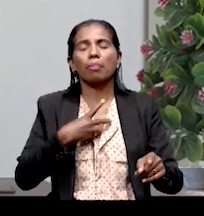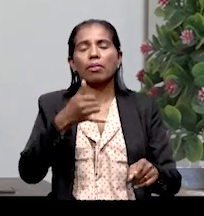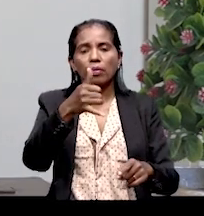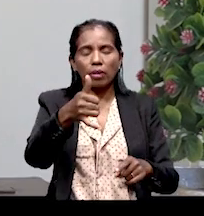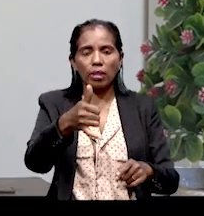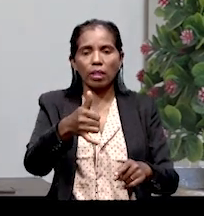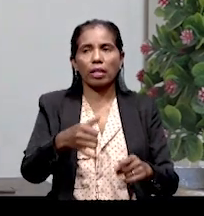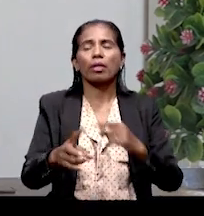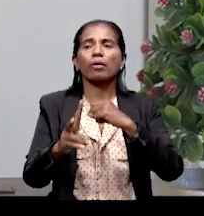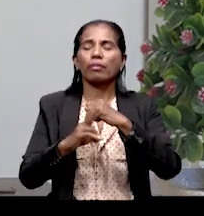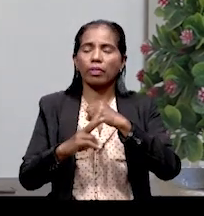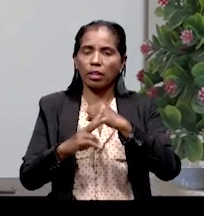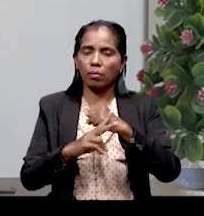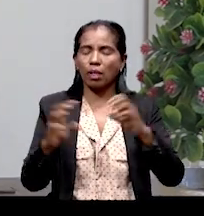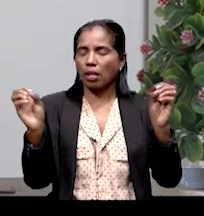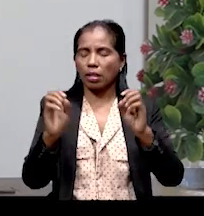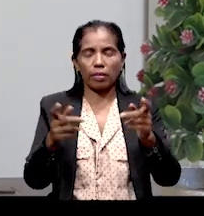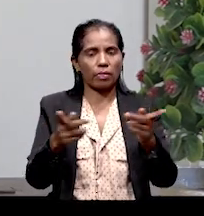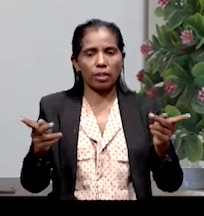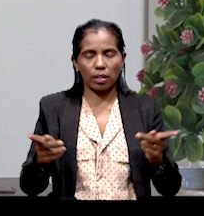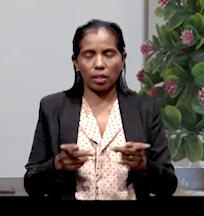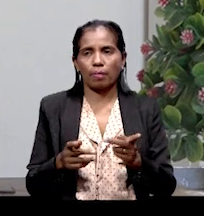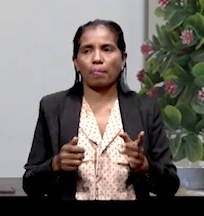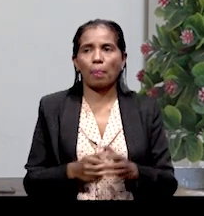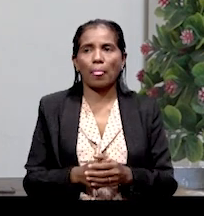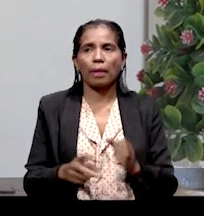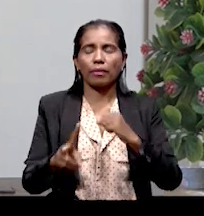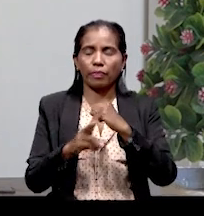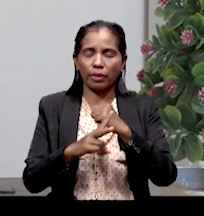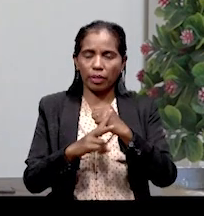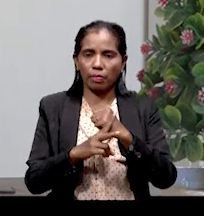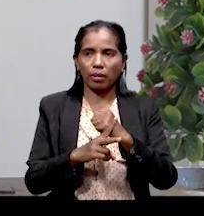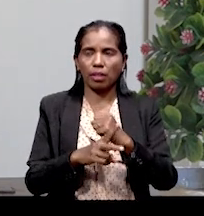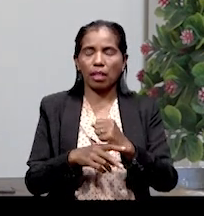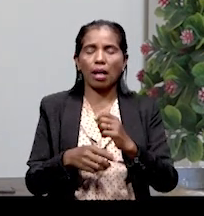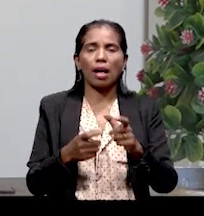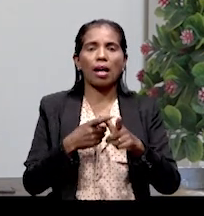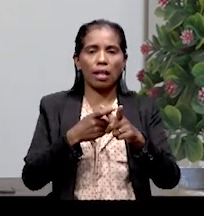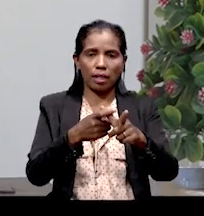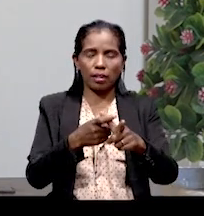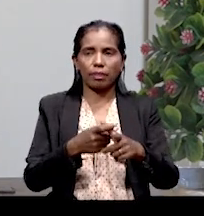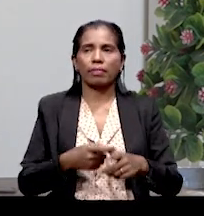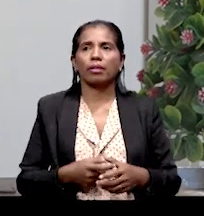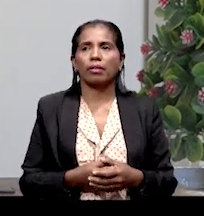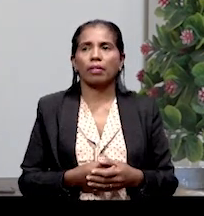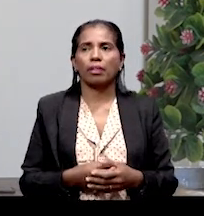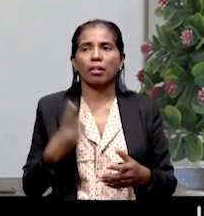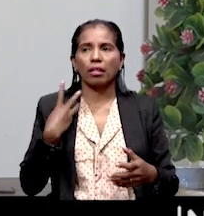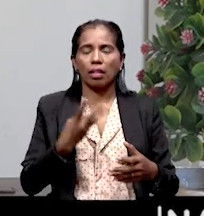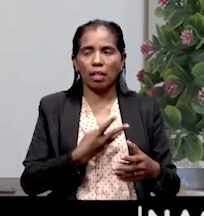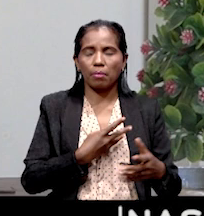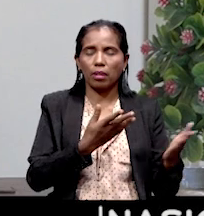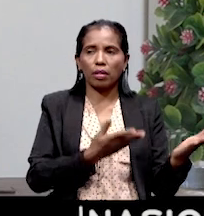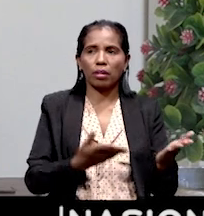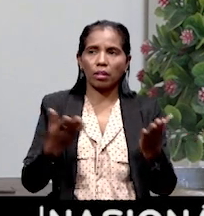vítima layati e fationa vítima sexto se local do crime antam amilu se